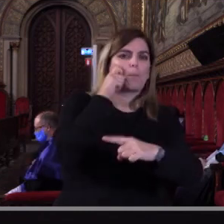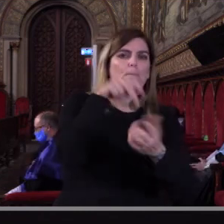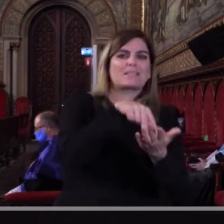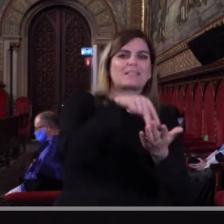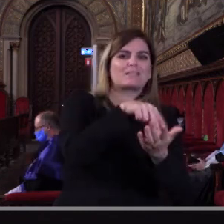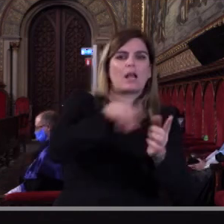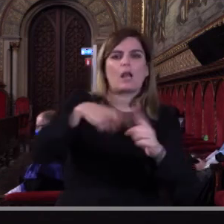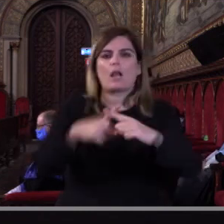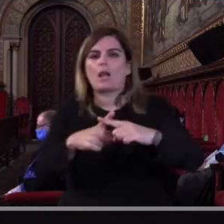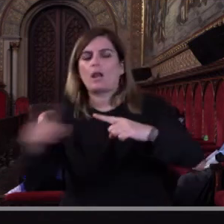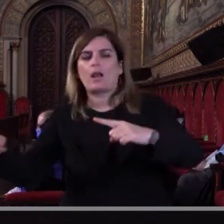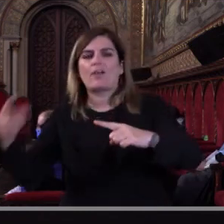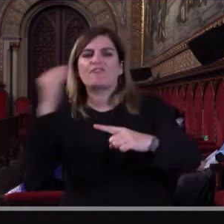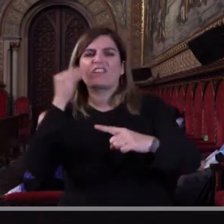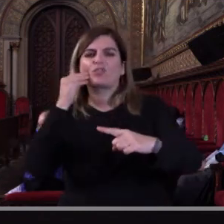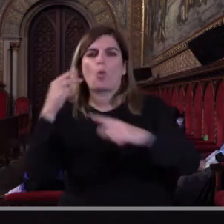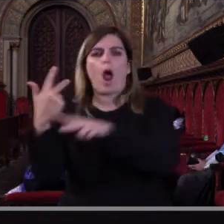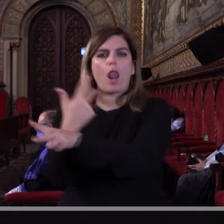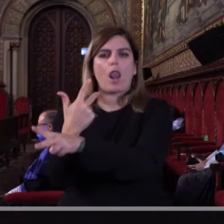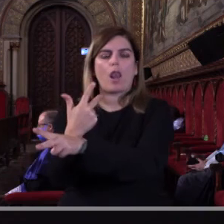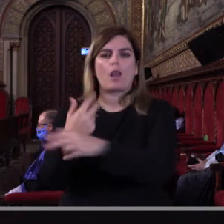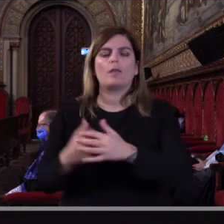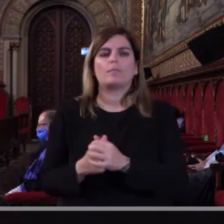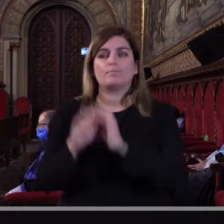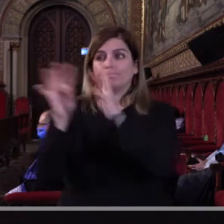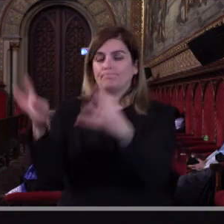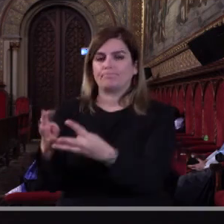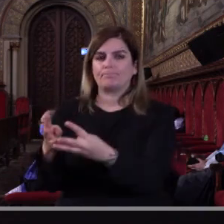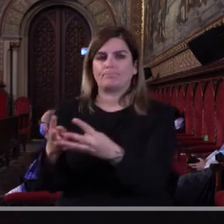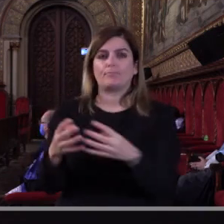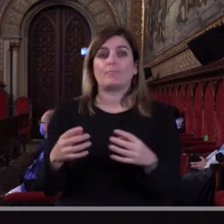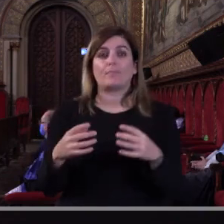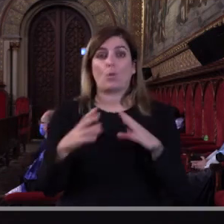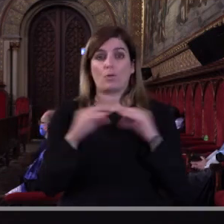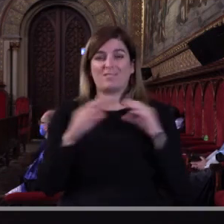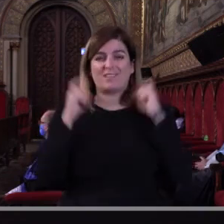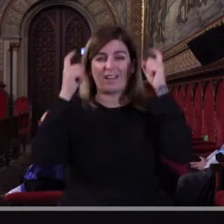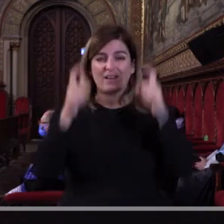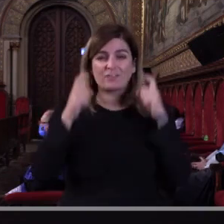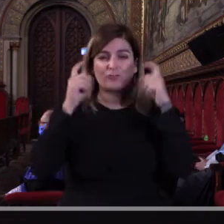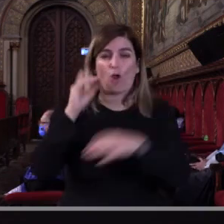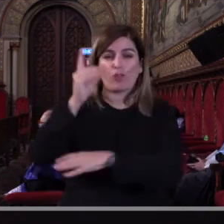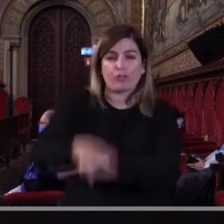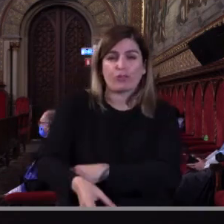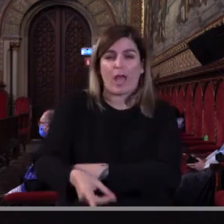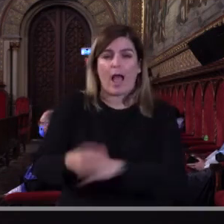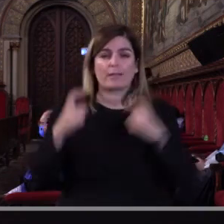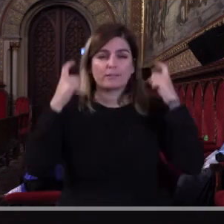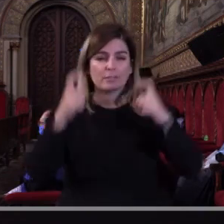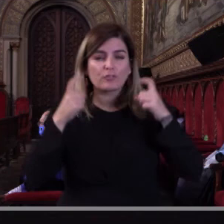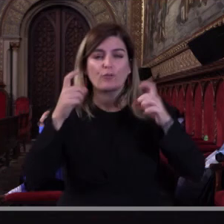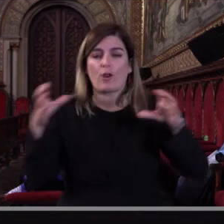classes presencials amb les virtuals. L'esforç que han fet les nostres facultats, els seus degans i deganes i els seus